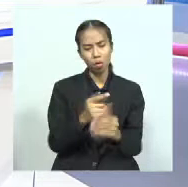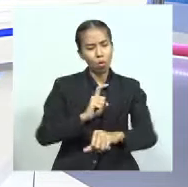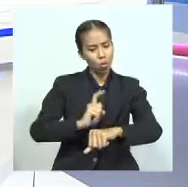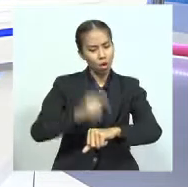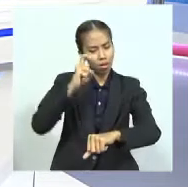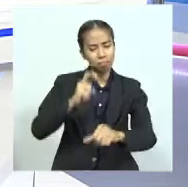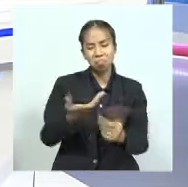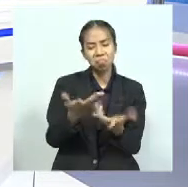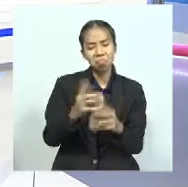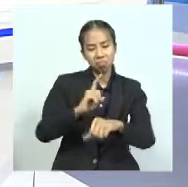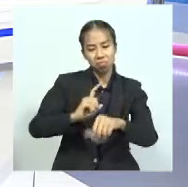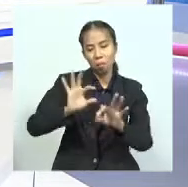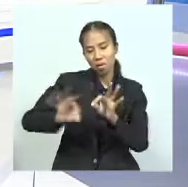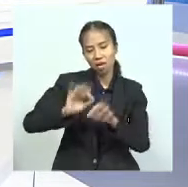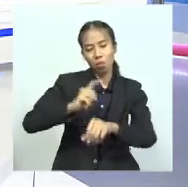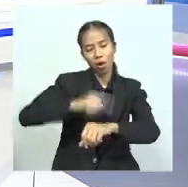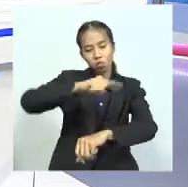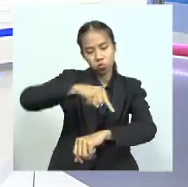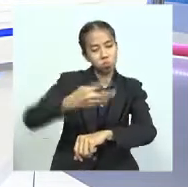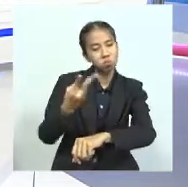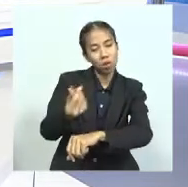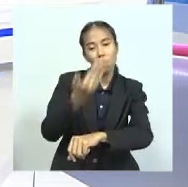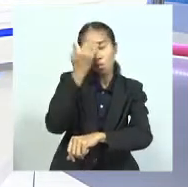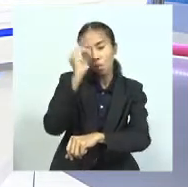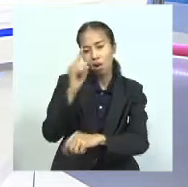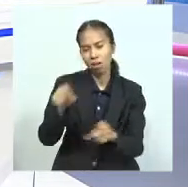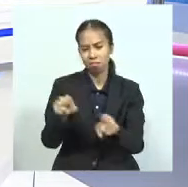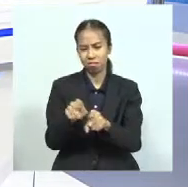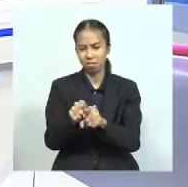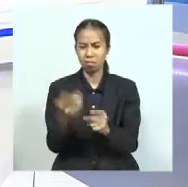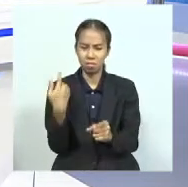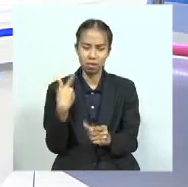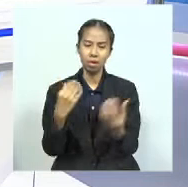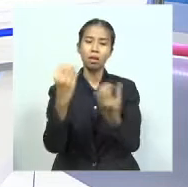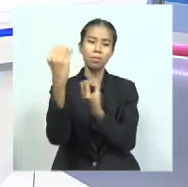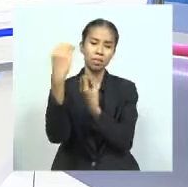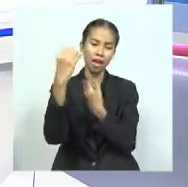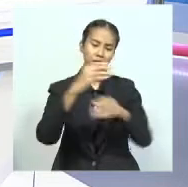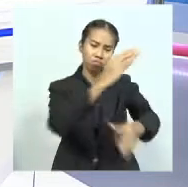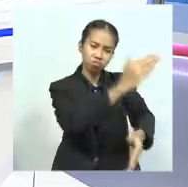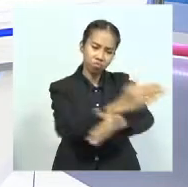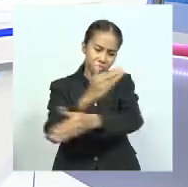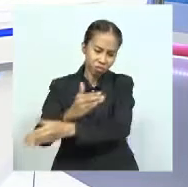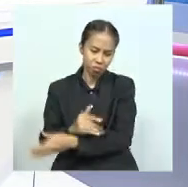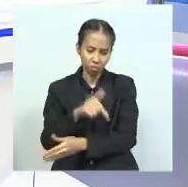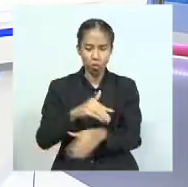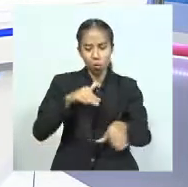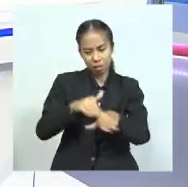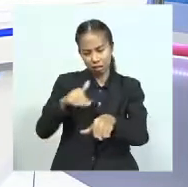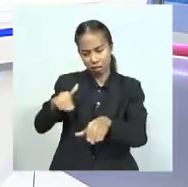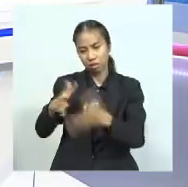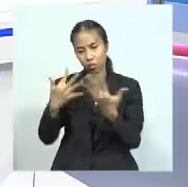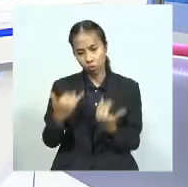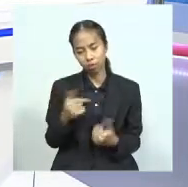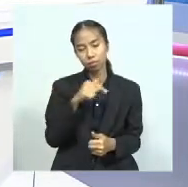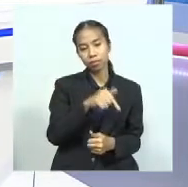ลงมากนะคะถ้าเกิดว่าจำกันได้อย่างช่วงสำโรงต่างๆเนี่ยการจราจรในหลายแยกหลายจุดค่อนข้างที่จะติดขัดแต่ว่าจากนี้ไปเขาบอกว่าจากแ